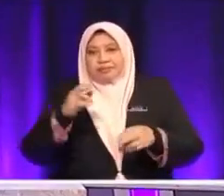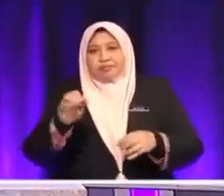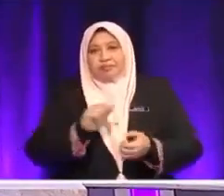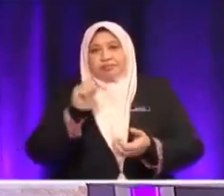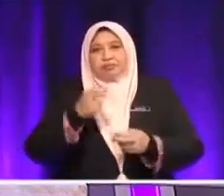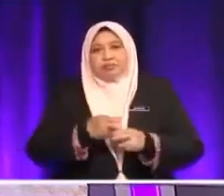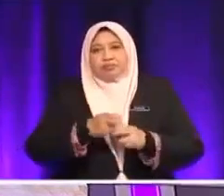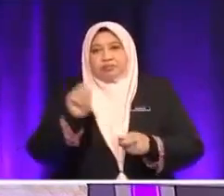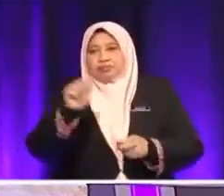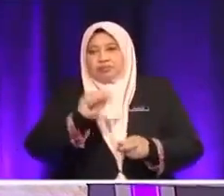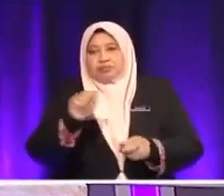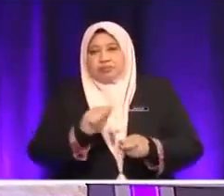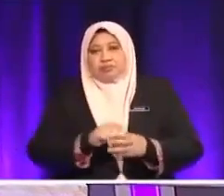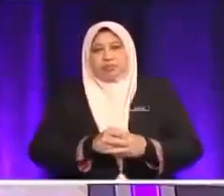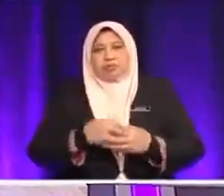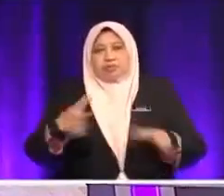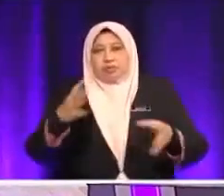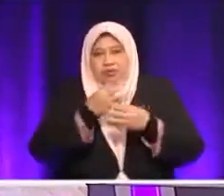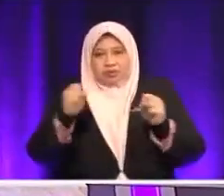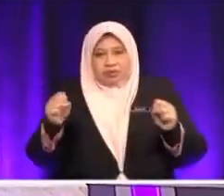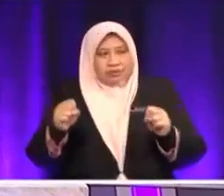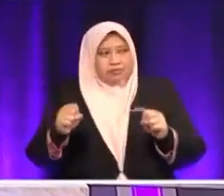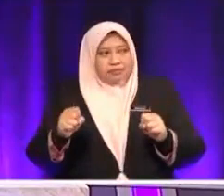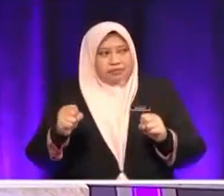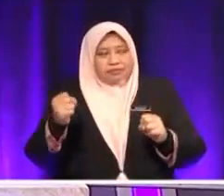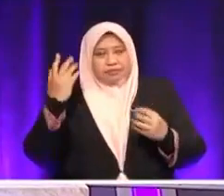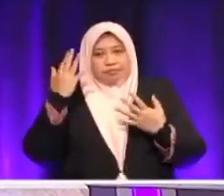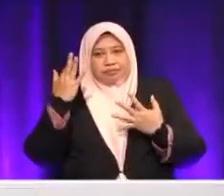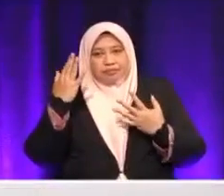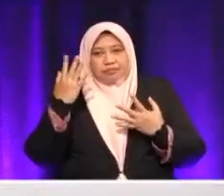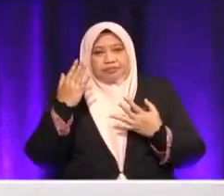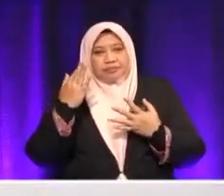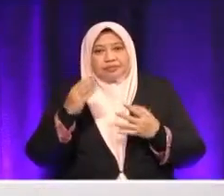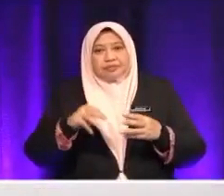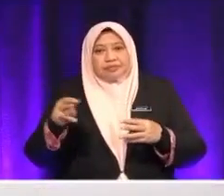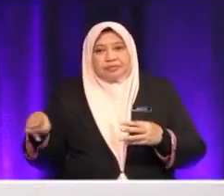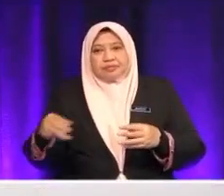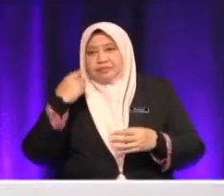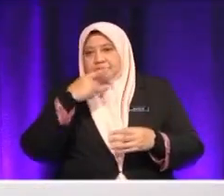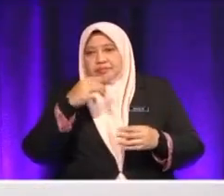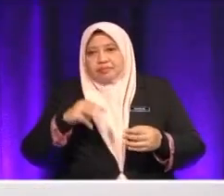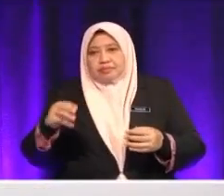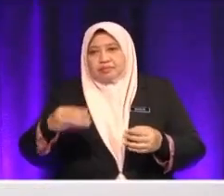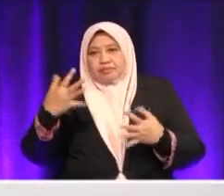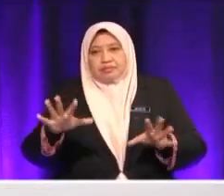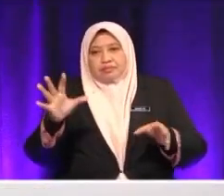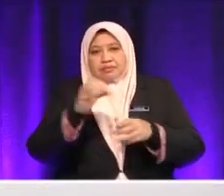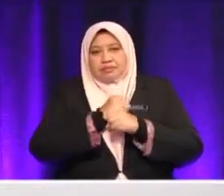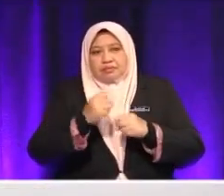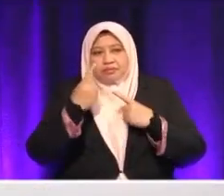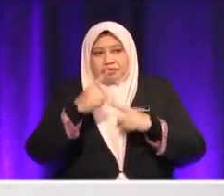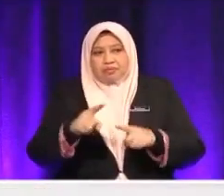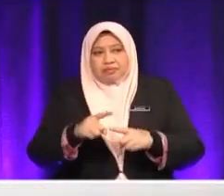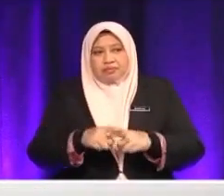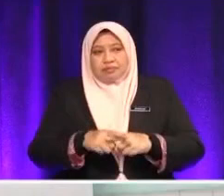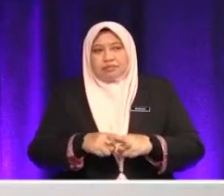belum kita tunggu murid kita dulu oke kita yang enggak dapat menjawab Oke